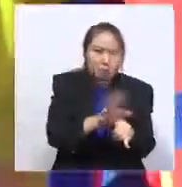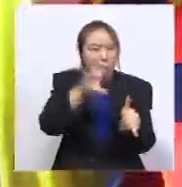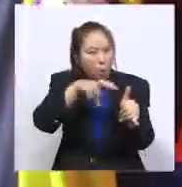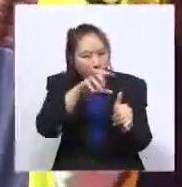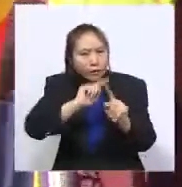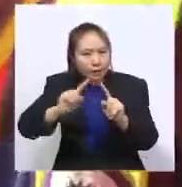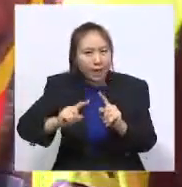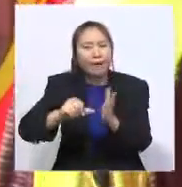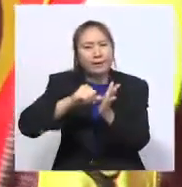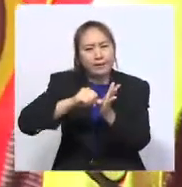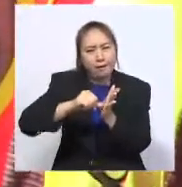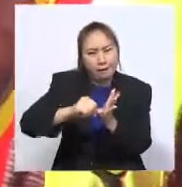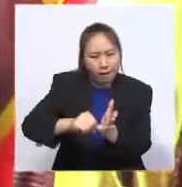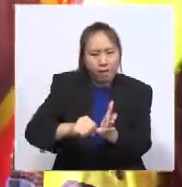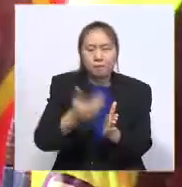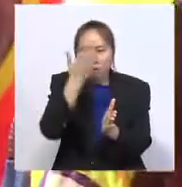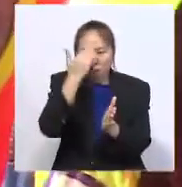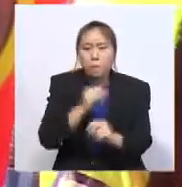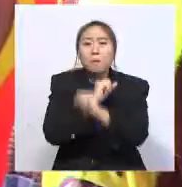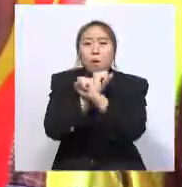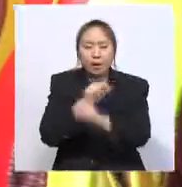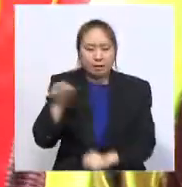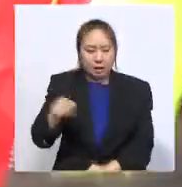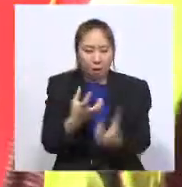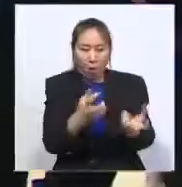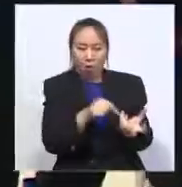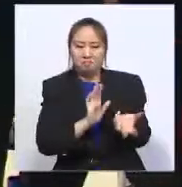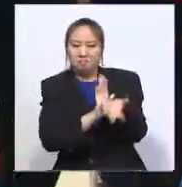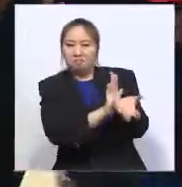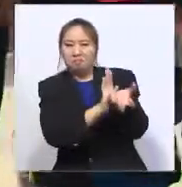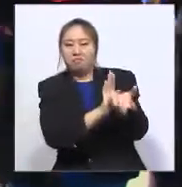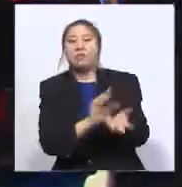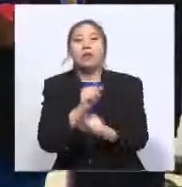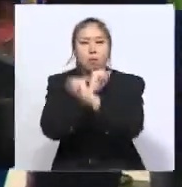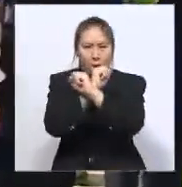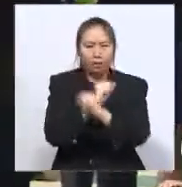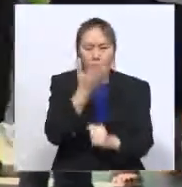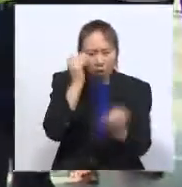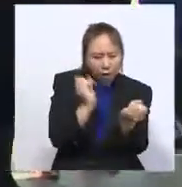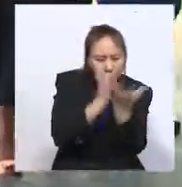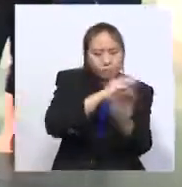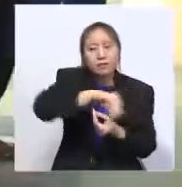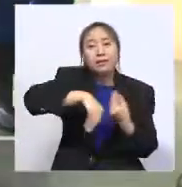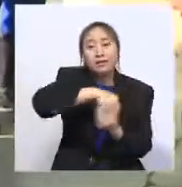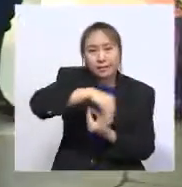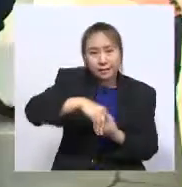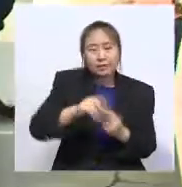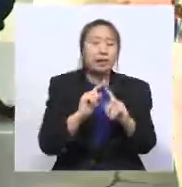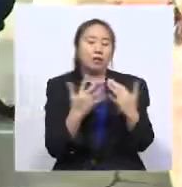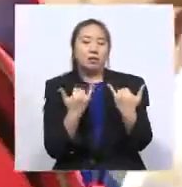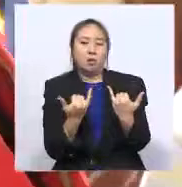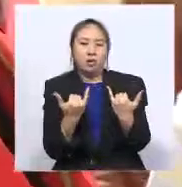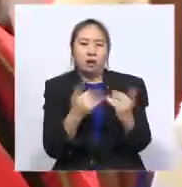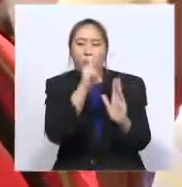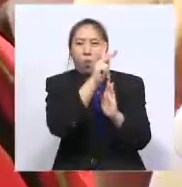าโดยตลอดเพื่อไม่ให้สินค้าถูกกีดกันซึ่งจะส่งผลต่อเศรษฐกิจโดยรวมของประเทศแต่ก็ยังไม่มีบทบั